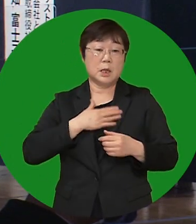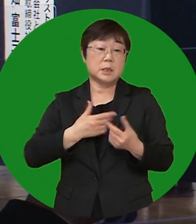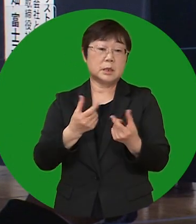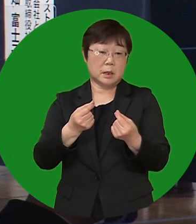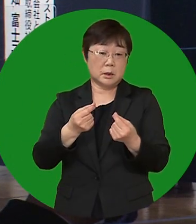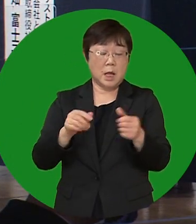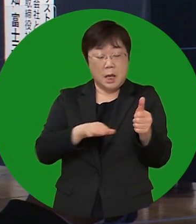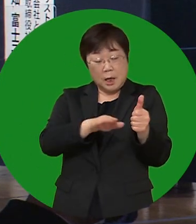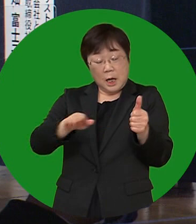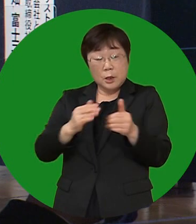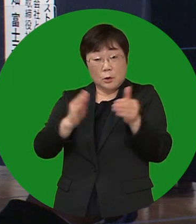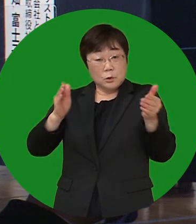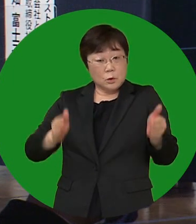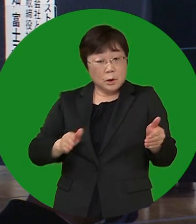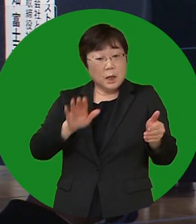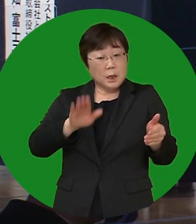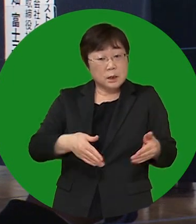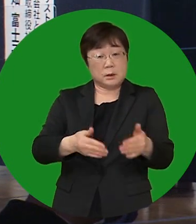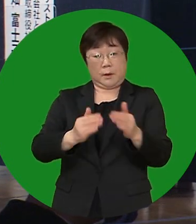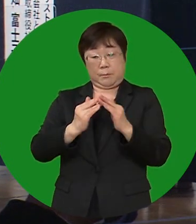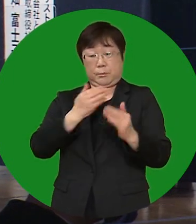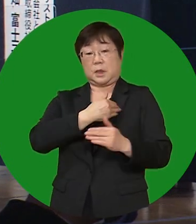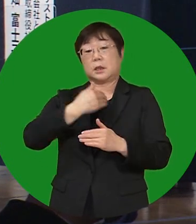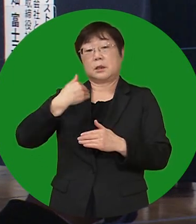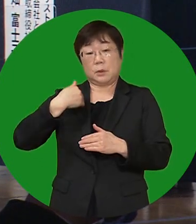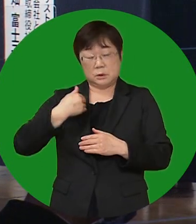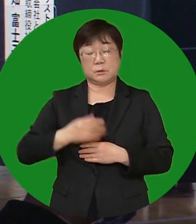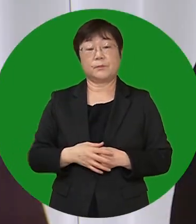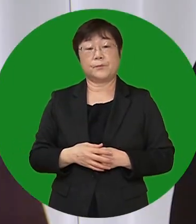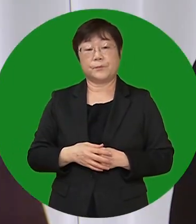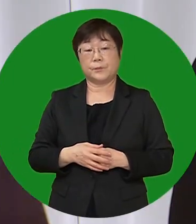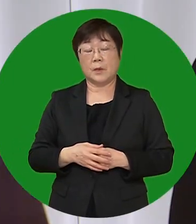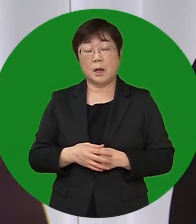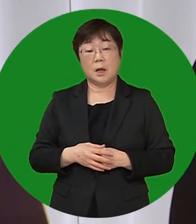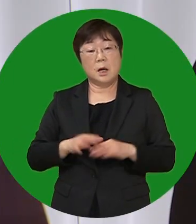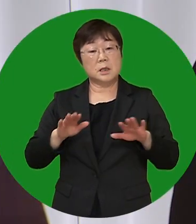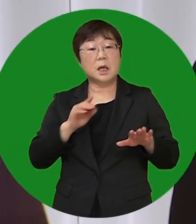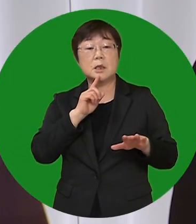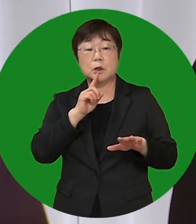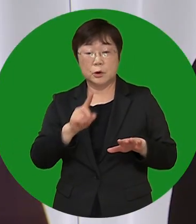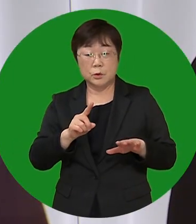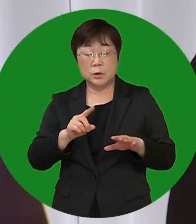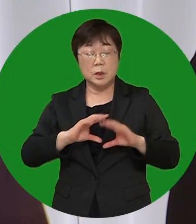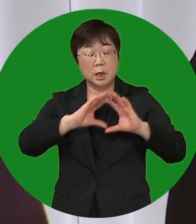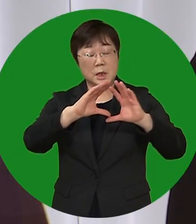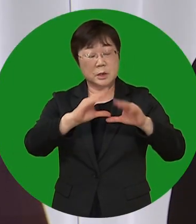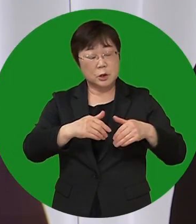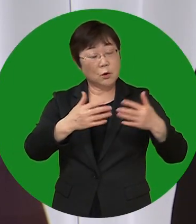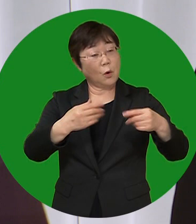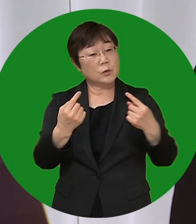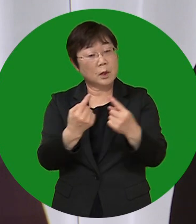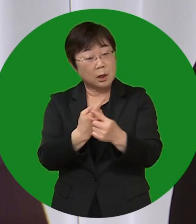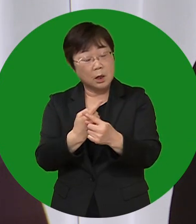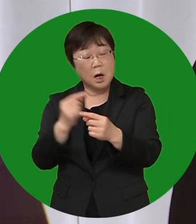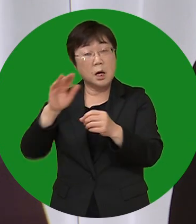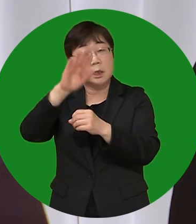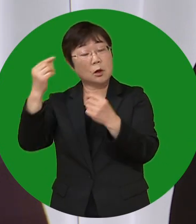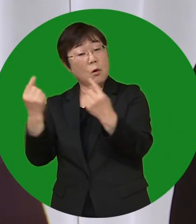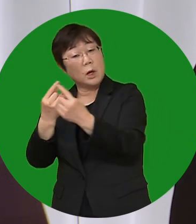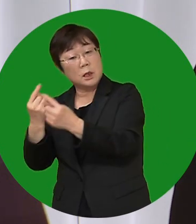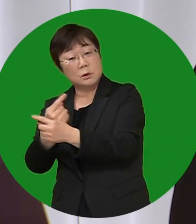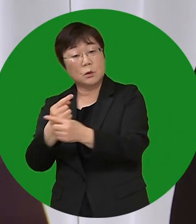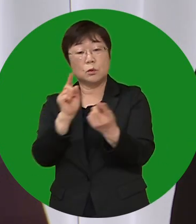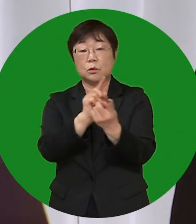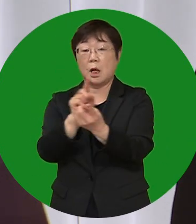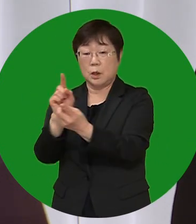という環境の土台があってま成立しているところですのであのサッカーを言われております地球温暖化とか気候変動への